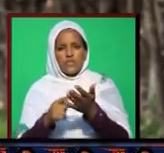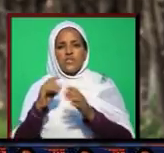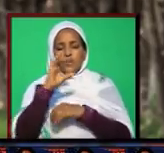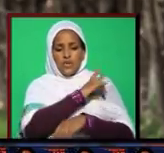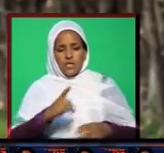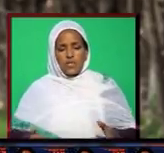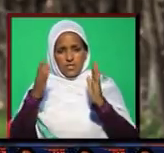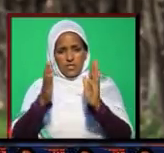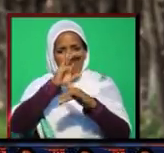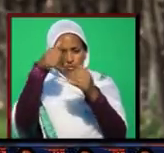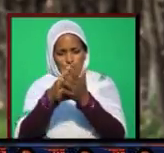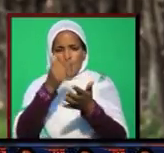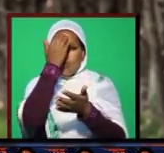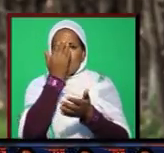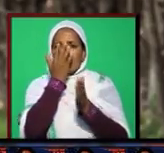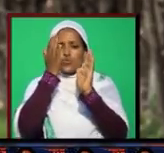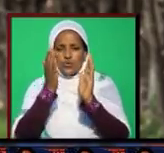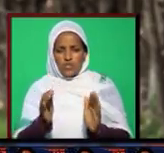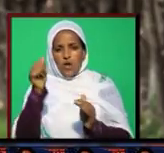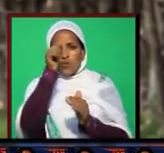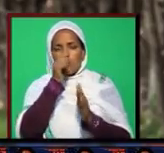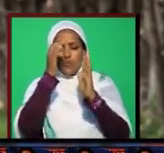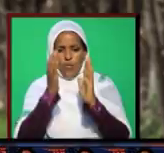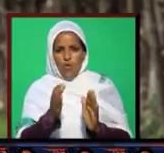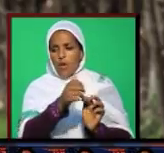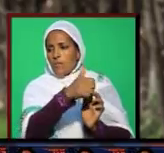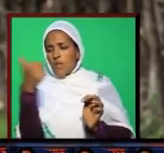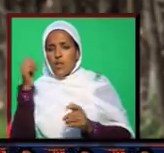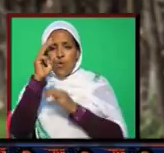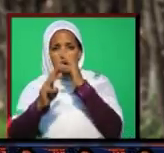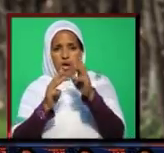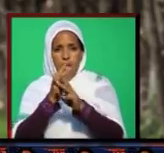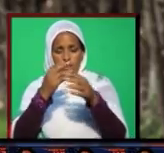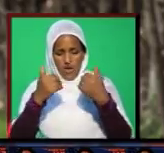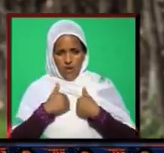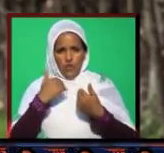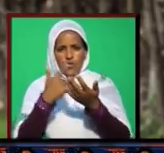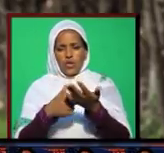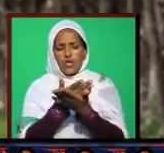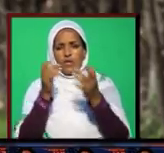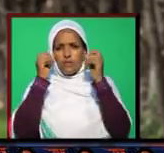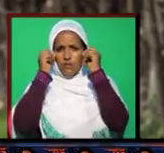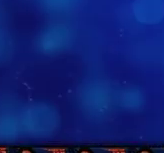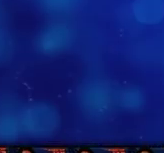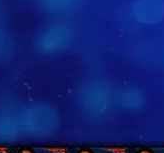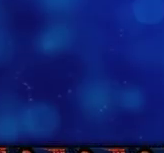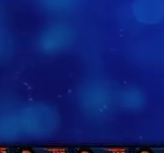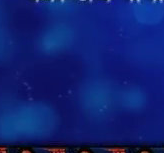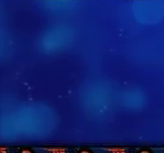ስለዚህ ምእመናን ሁላችንም ኦርቶዶክሳውያን ኢትዮጵያውያንም በሌላውም ዓለም ያለ ነው ይህንን ነገር ልንረዳው ይገባል።